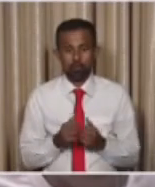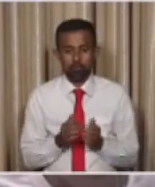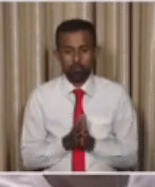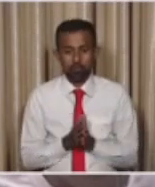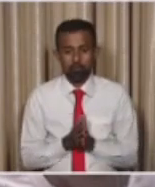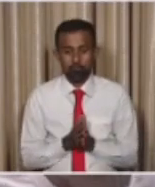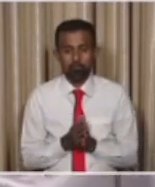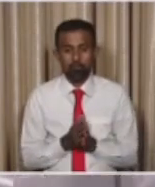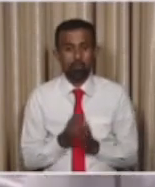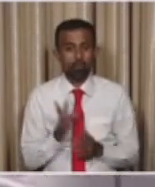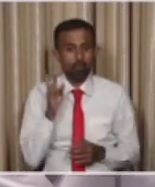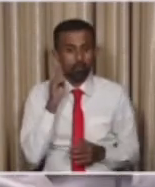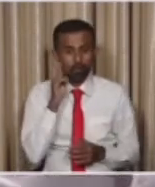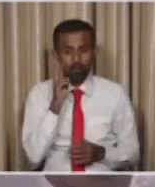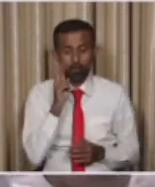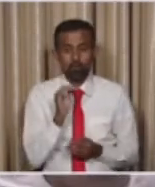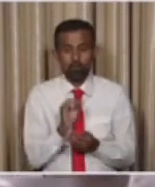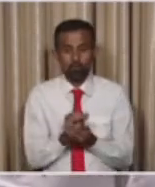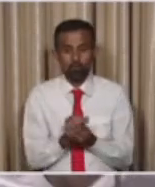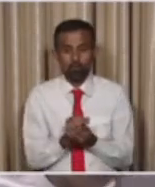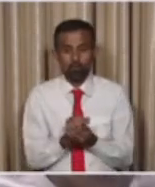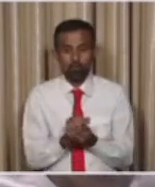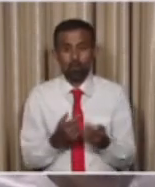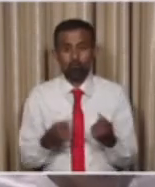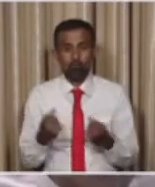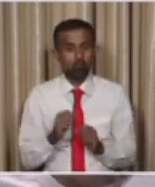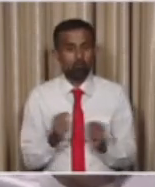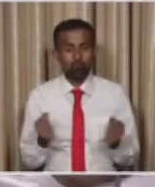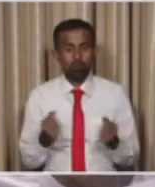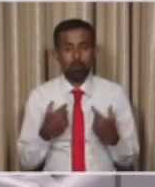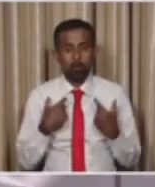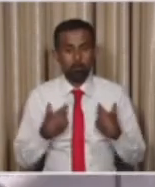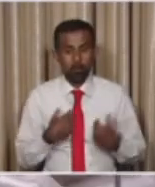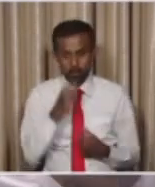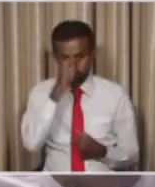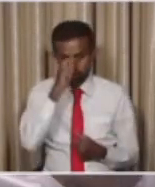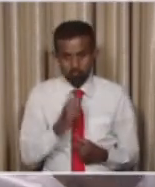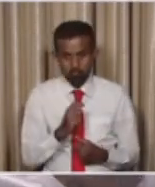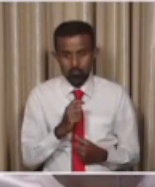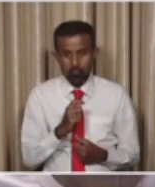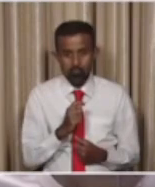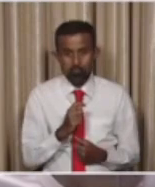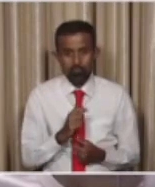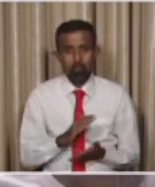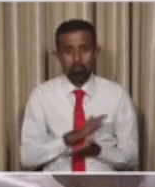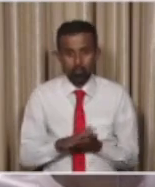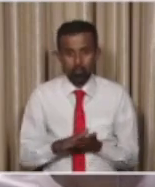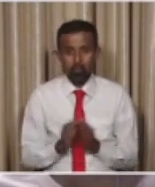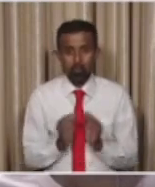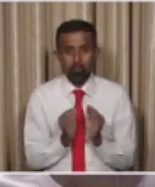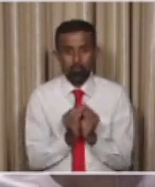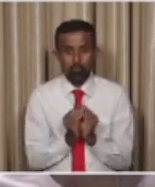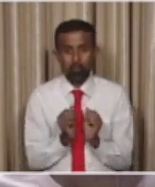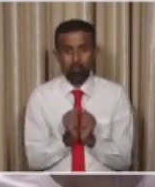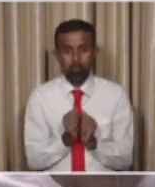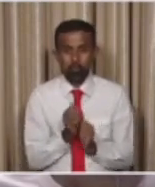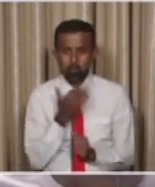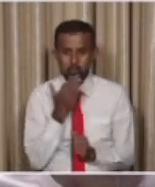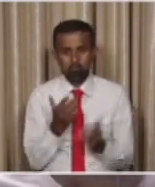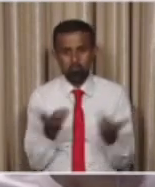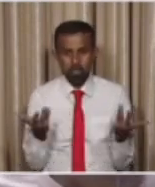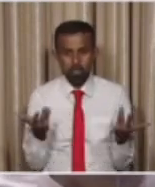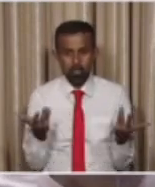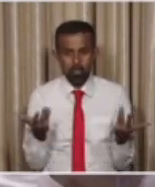තියෙනවනම් රනිල් වික්‍රමසිංහ ළඟ ඒකට සින්න කරන්න නැතුව මහින්ද මහත්තයාගේ හරිද සාක්ෂියට හිට ගන්න පොහට්ටුවේ අයට පුළුවන්ද නැද්ද කියන